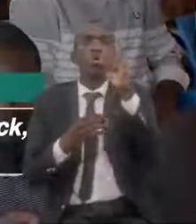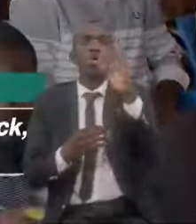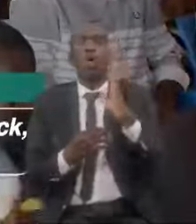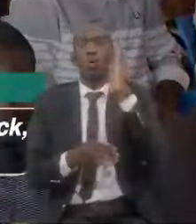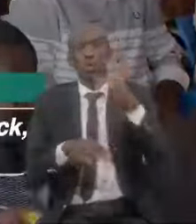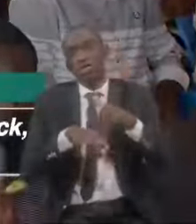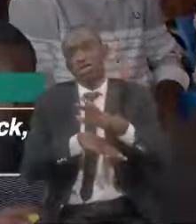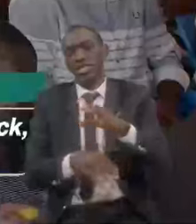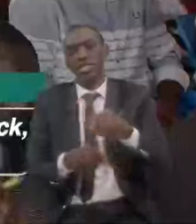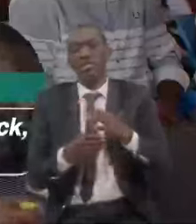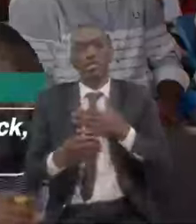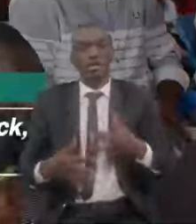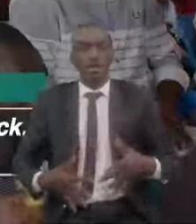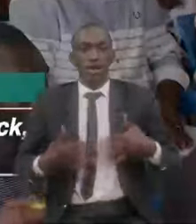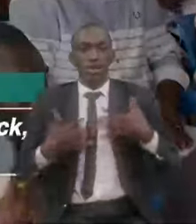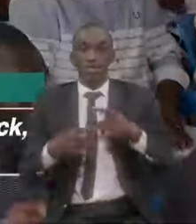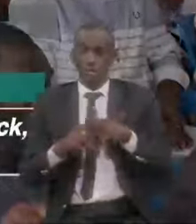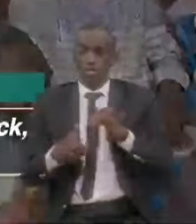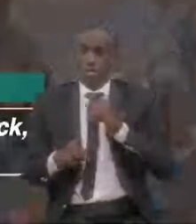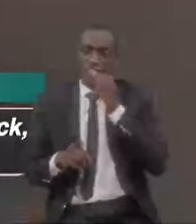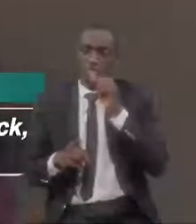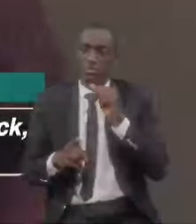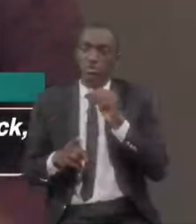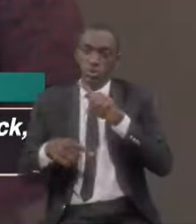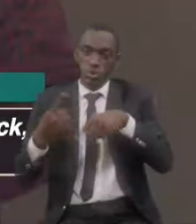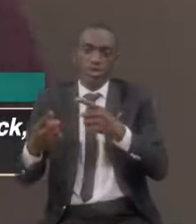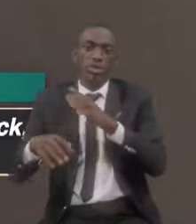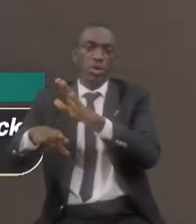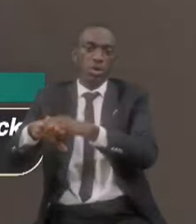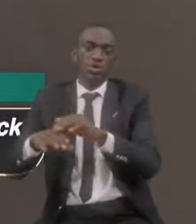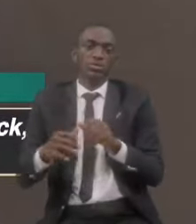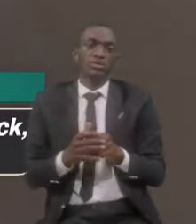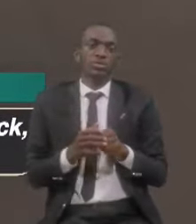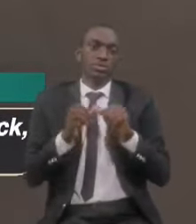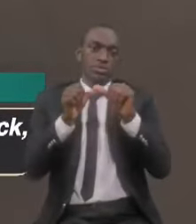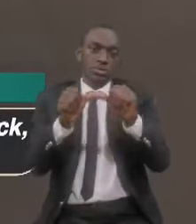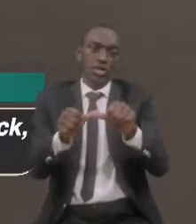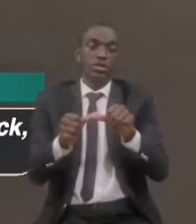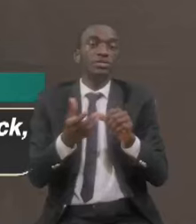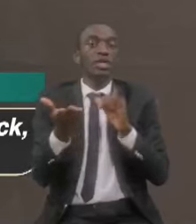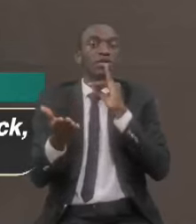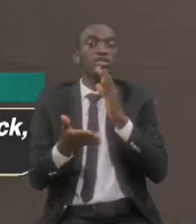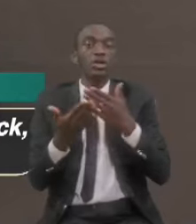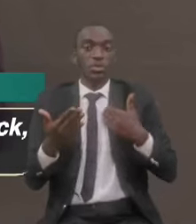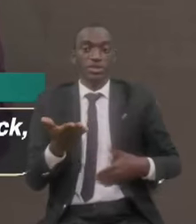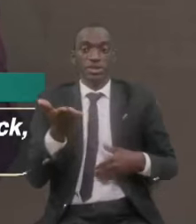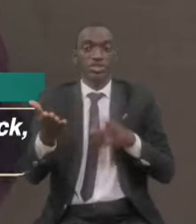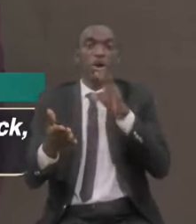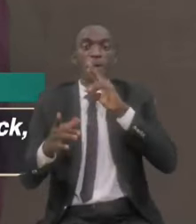Mais je sais que je monte. Il y a quelqu'un là-bas. Tu montes avec moi.